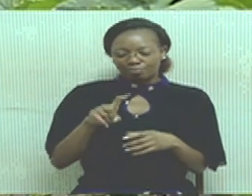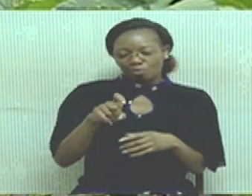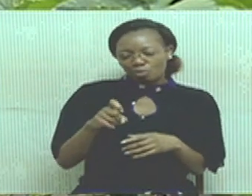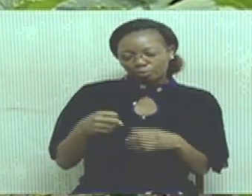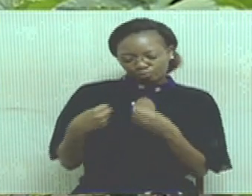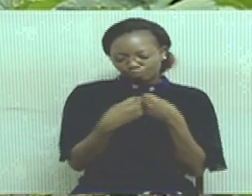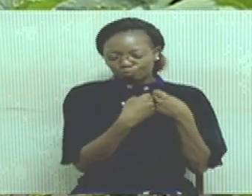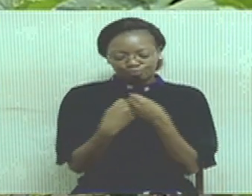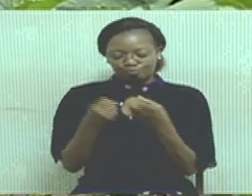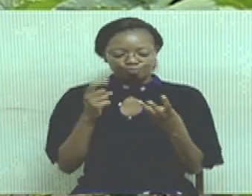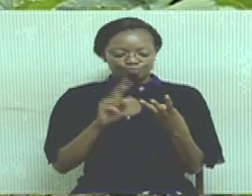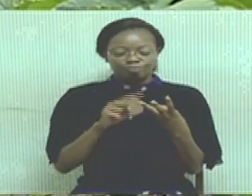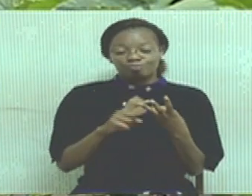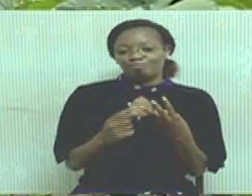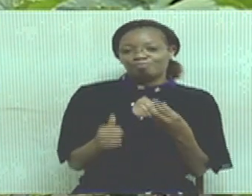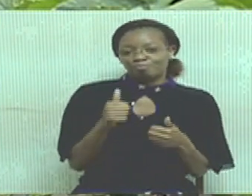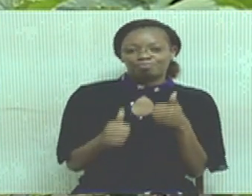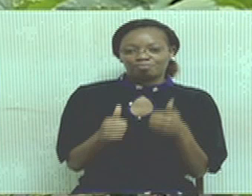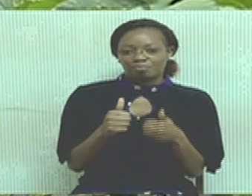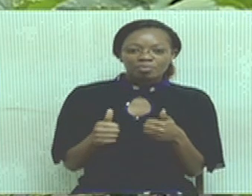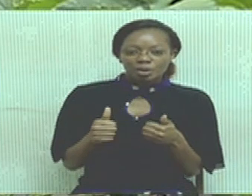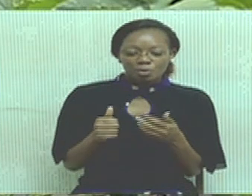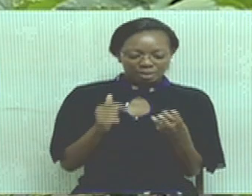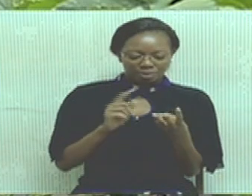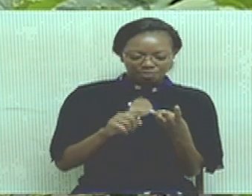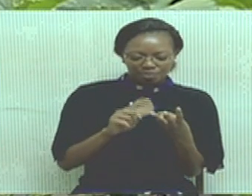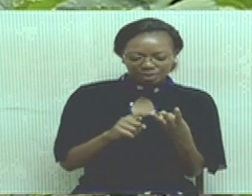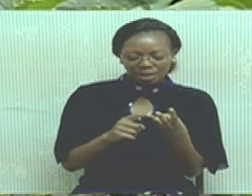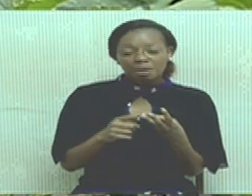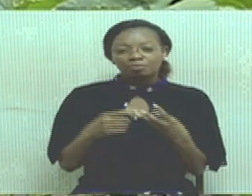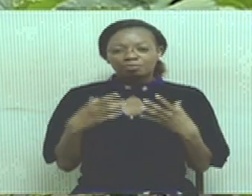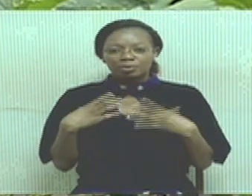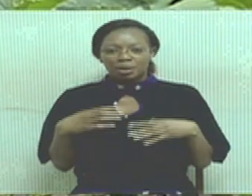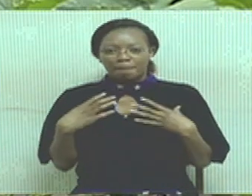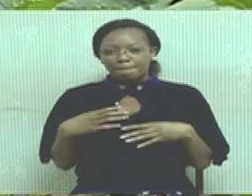whiteflies, thrips na leaf miner. Na pia changamoto ingine ni